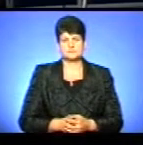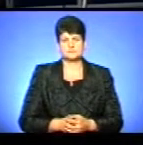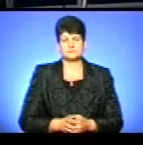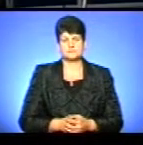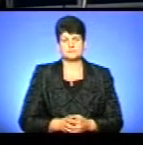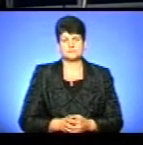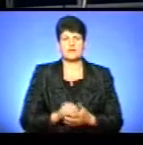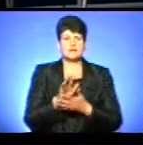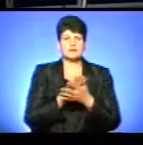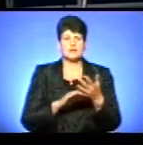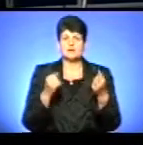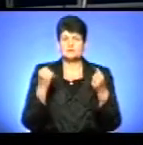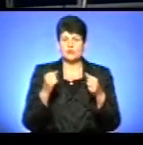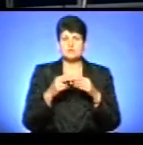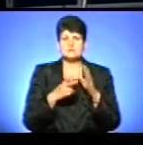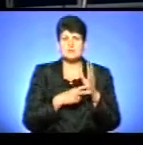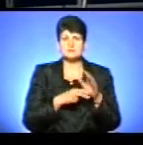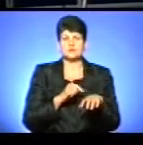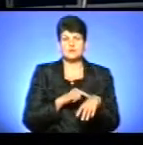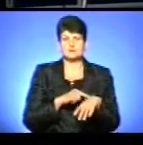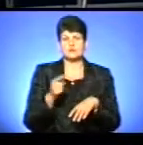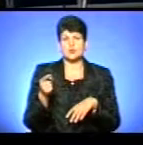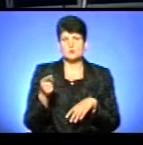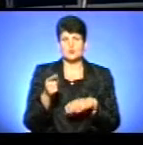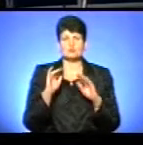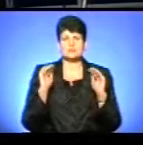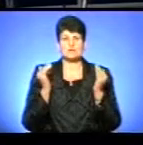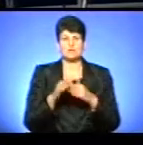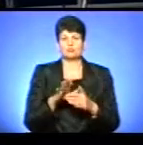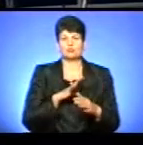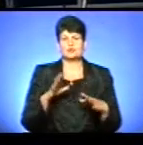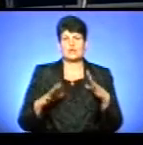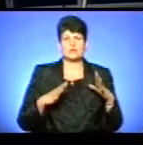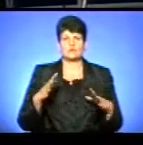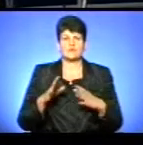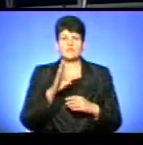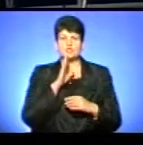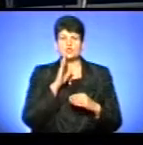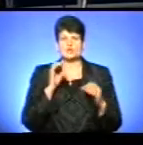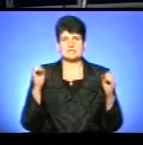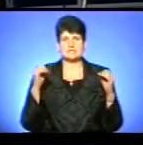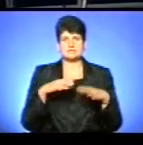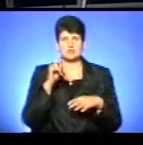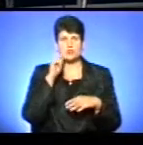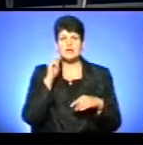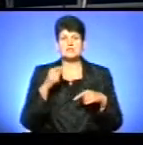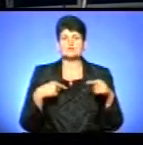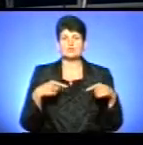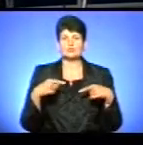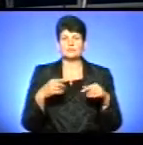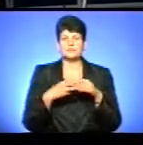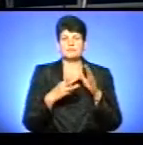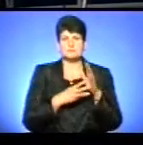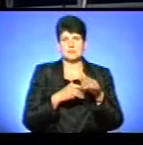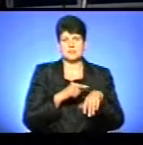І далі про спорт. О 17-й годині на Тернопільському стадіоні відбулось тренування жіночої збірної України з футболу. О